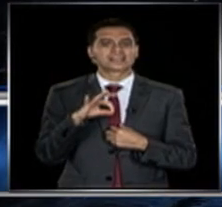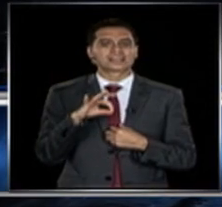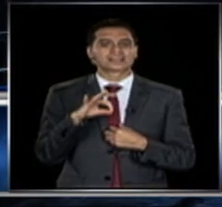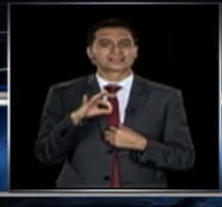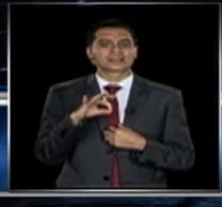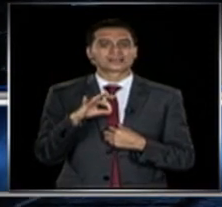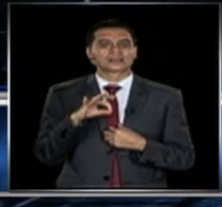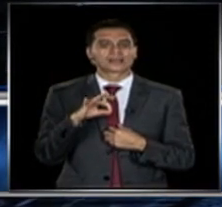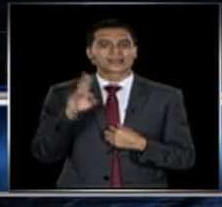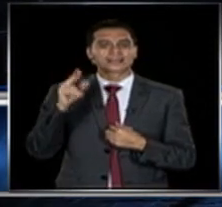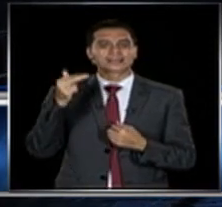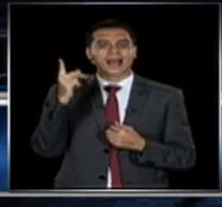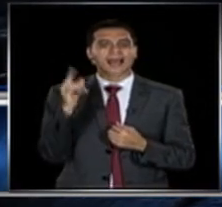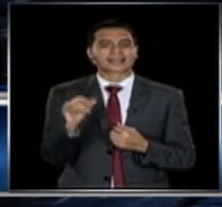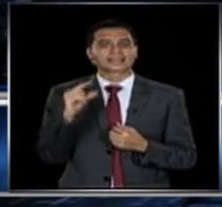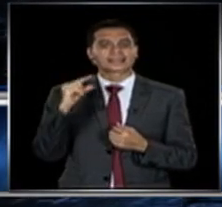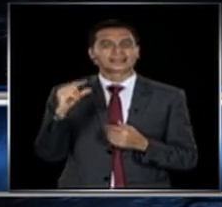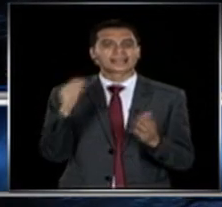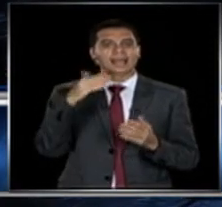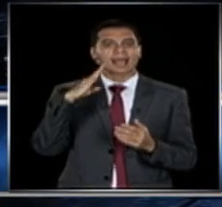هي؟ من